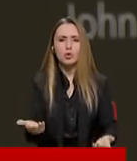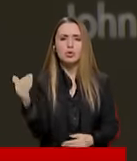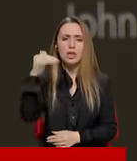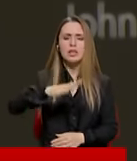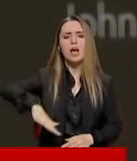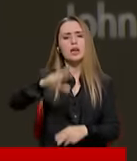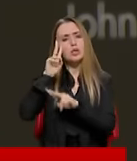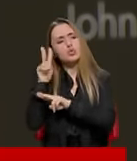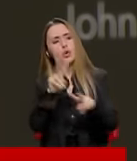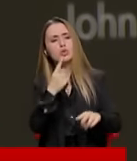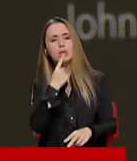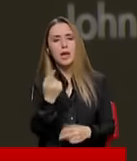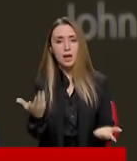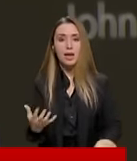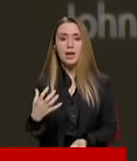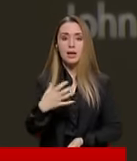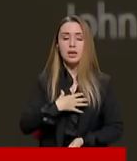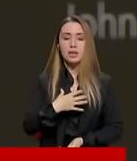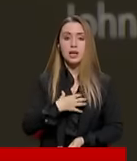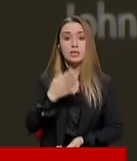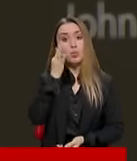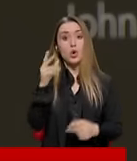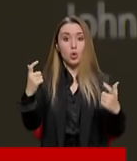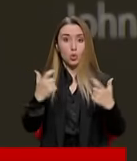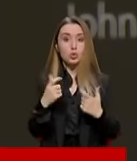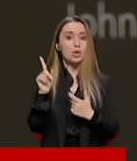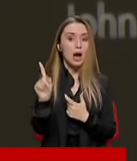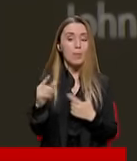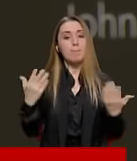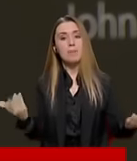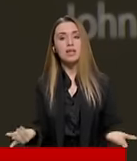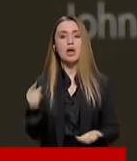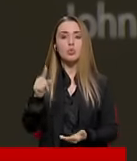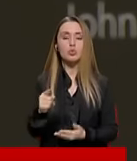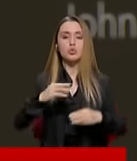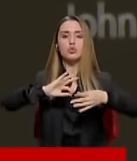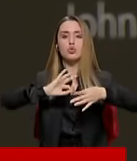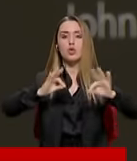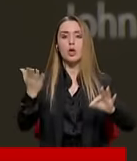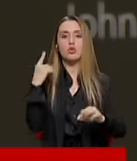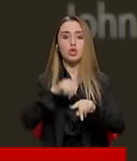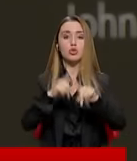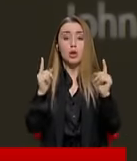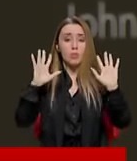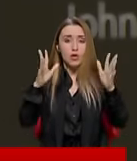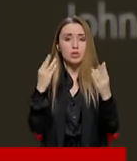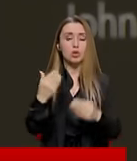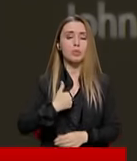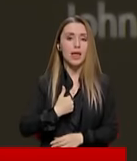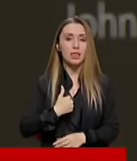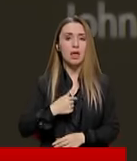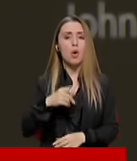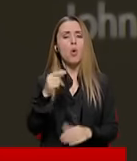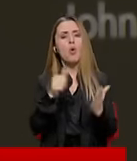gelsin herkes görsün diye Dolayısıyla kendinizi öyle koruyorsunuz ama maalesef bu söylenti önceki dönemlerde çok yapıldı ve ben